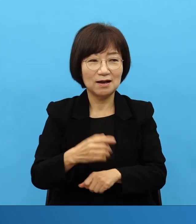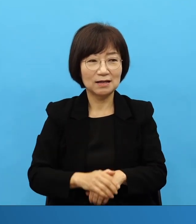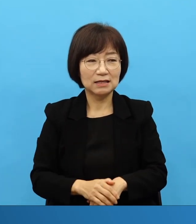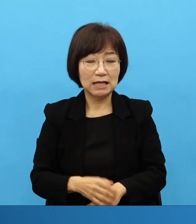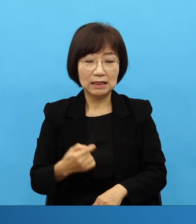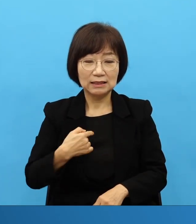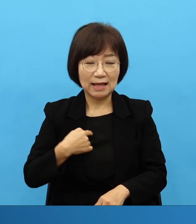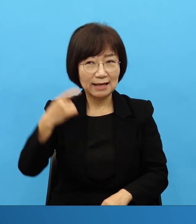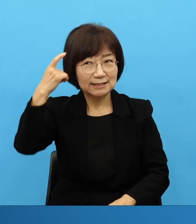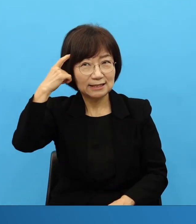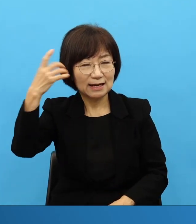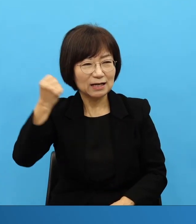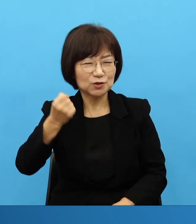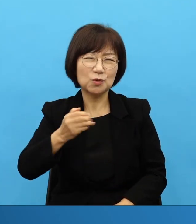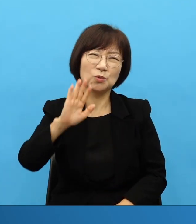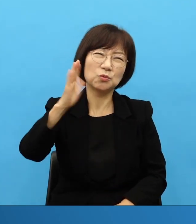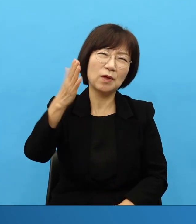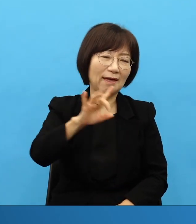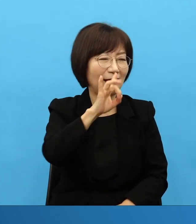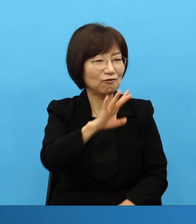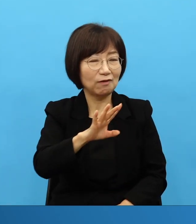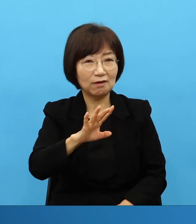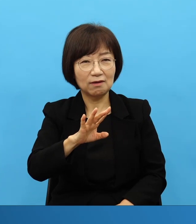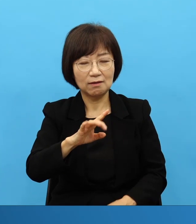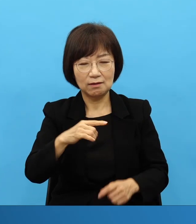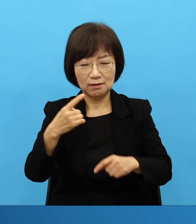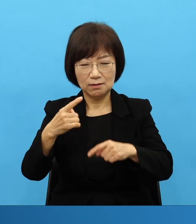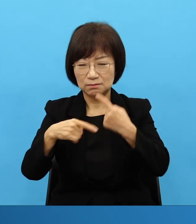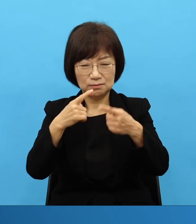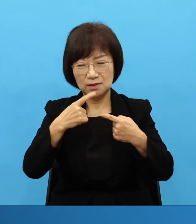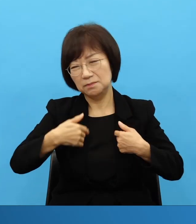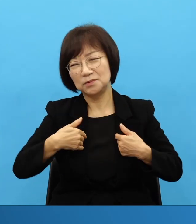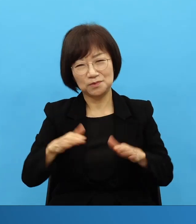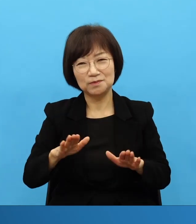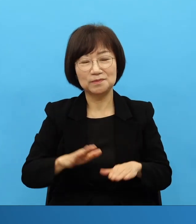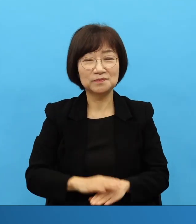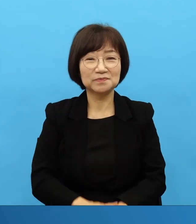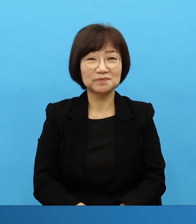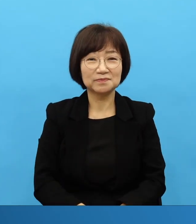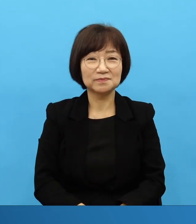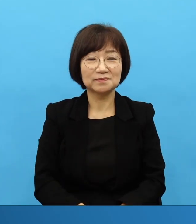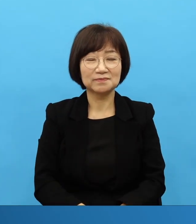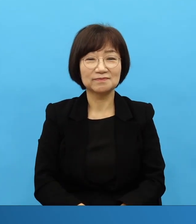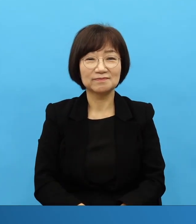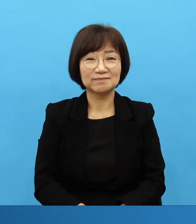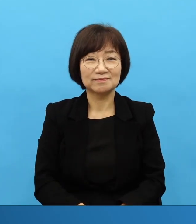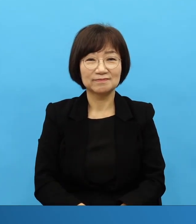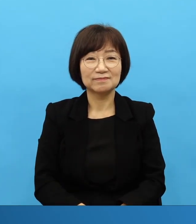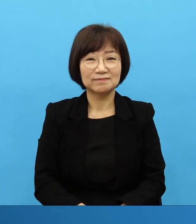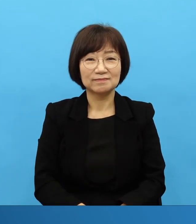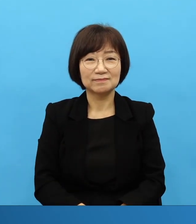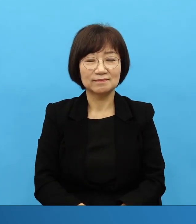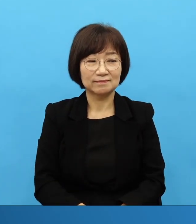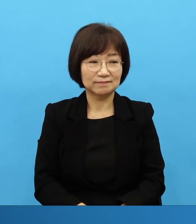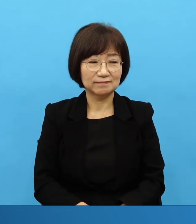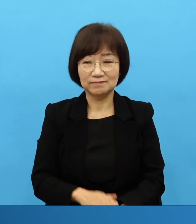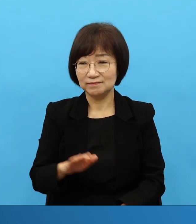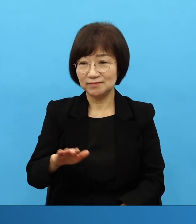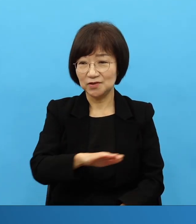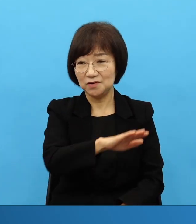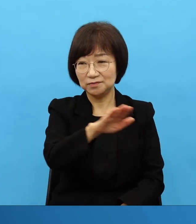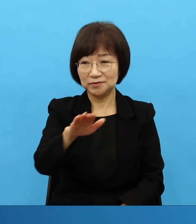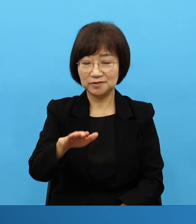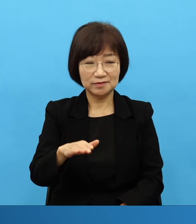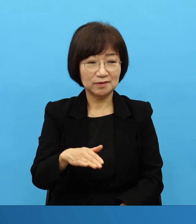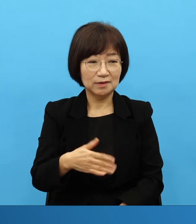없어요. And your level is not at the point where something will take place or not take place. 뭐 살 수 있다 없다. 그거는 고아들이 하는 얘기. 여러분 고아가 아닙니다. Or whether I'm going